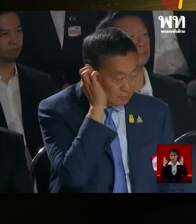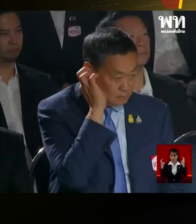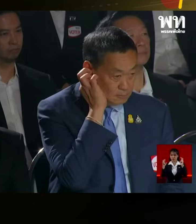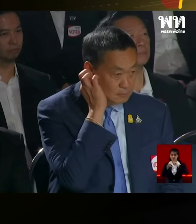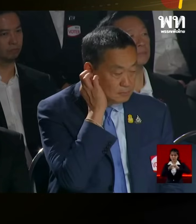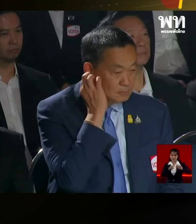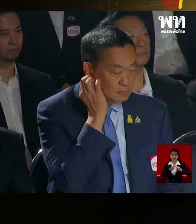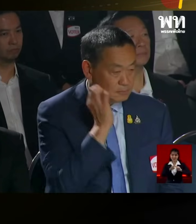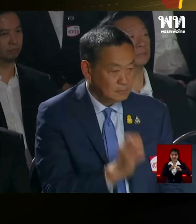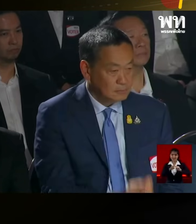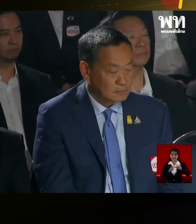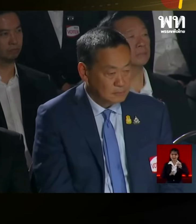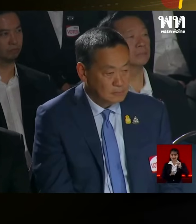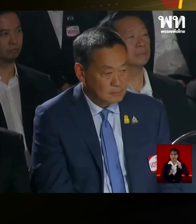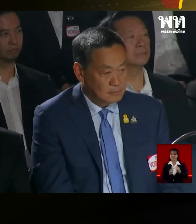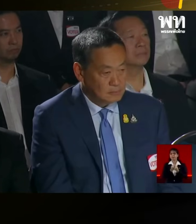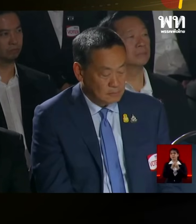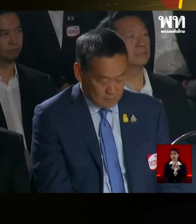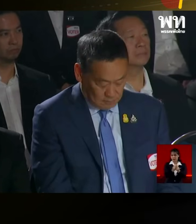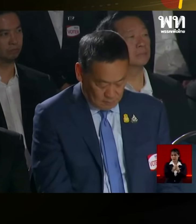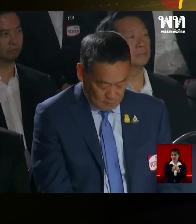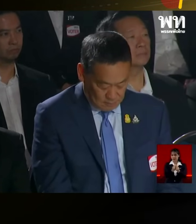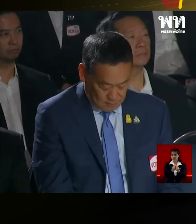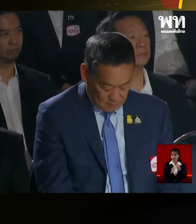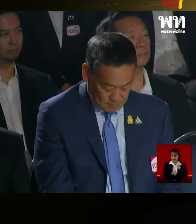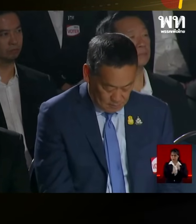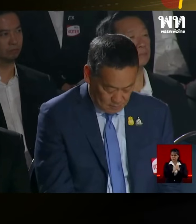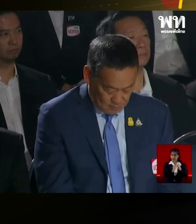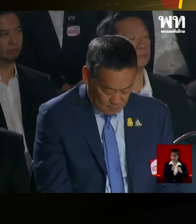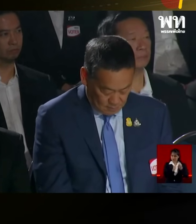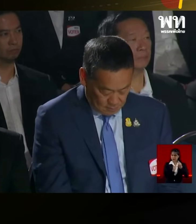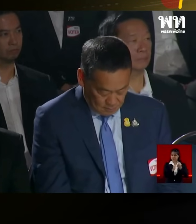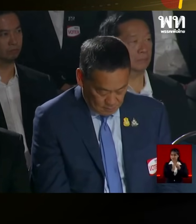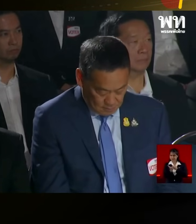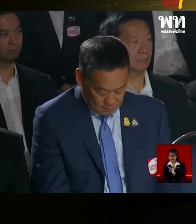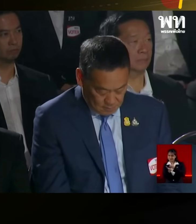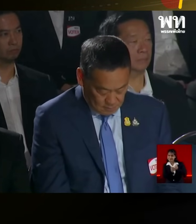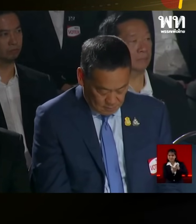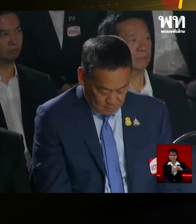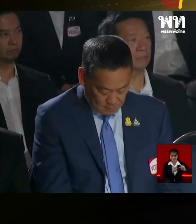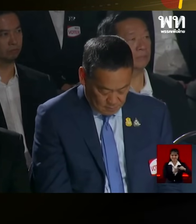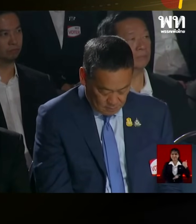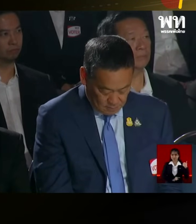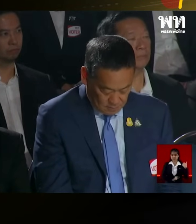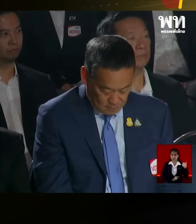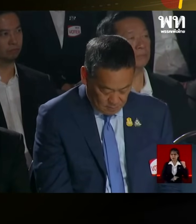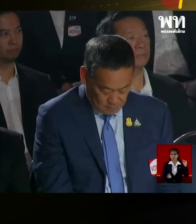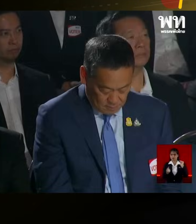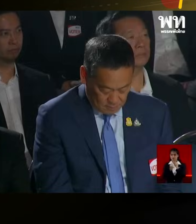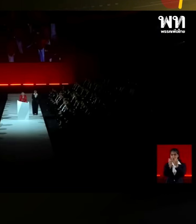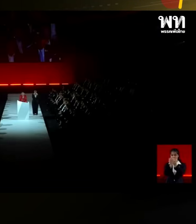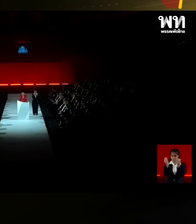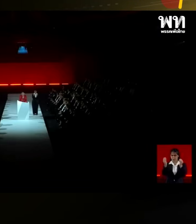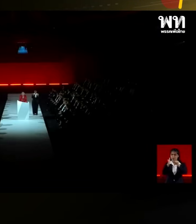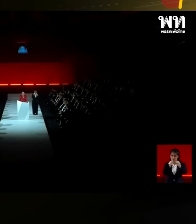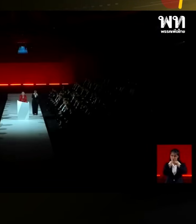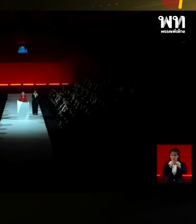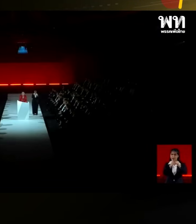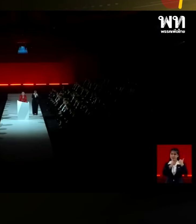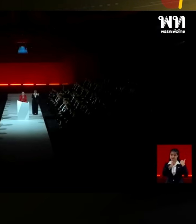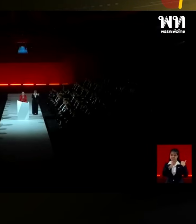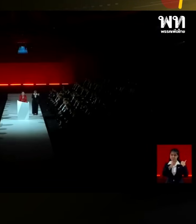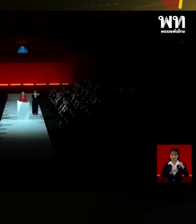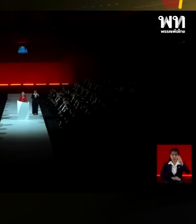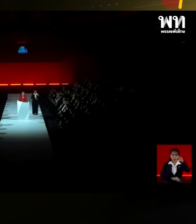ก็รู้จักดีเคยเป็นรัฐมนตรีสมัยคุณยิ่งลักษณ์รัฐมนตรีช่วยสาธารณสุขก็เป็นคนรุ่นใหม่ที่มีความคิดความอ่านแ